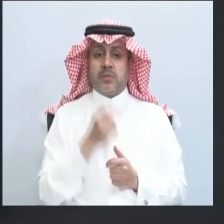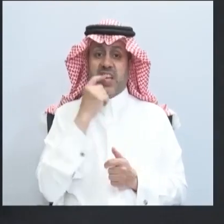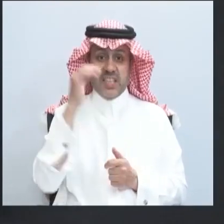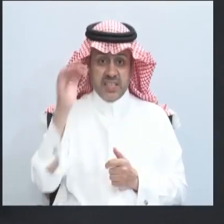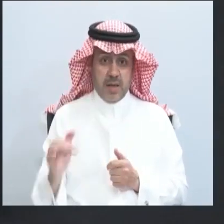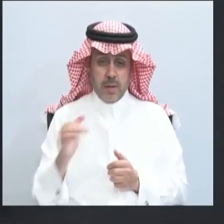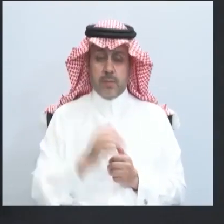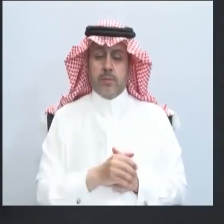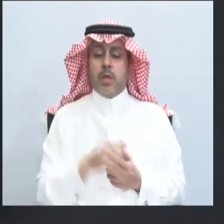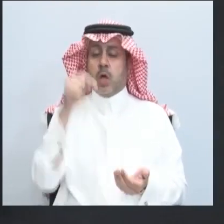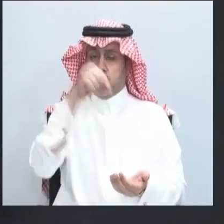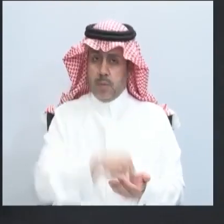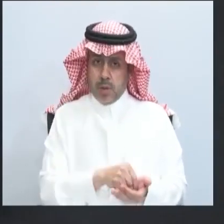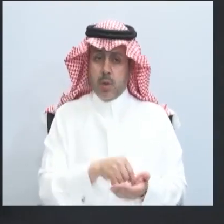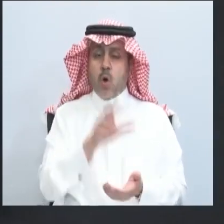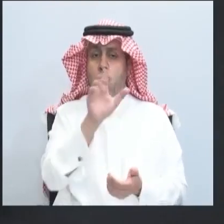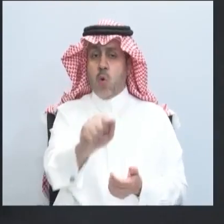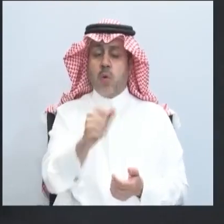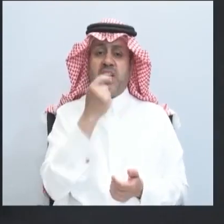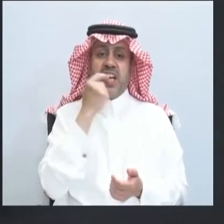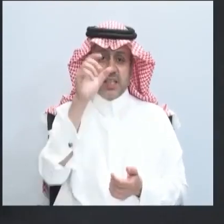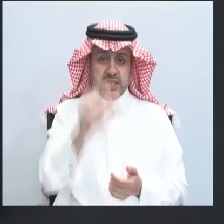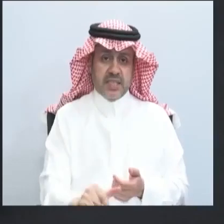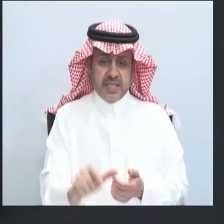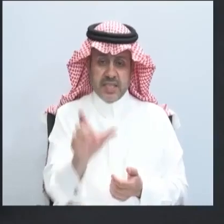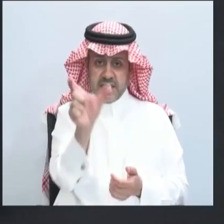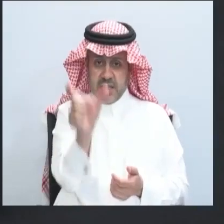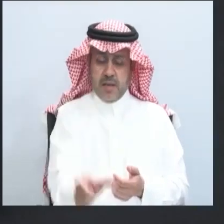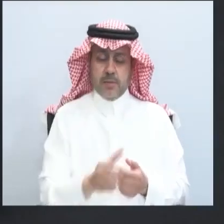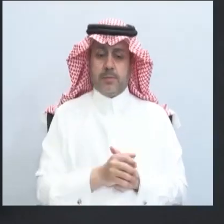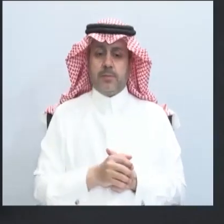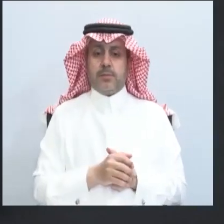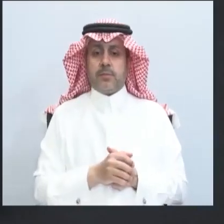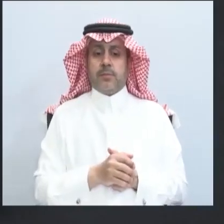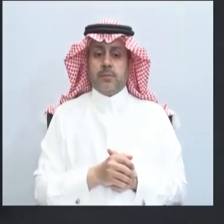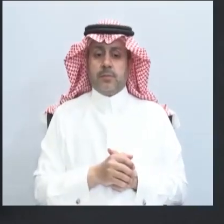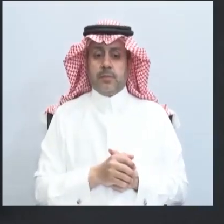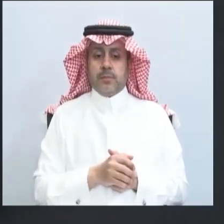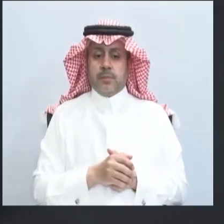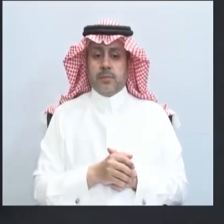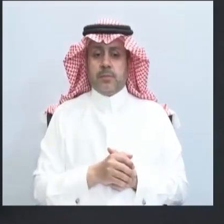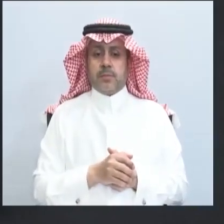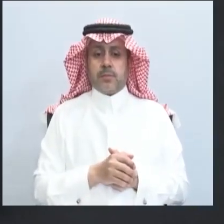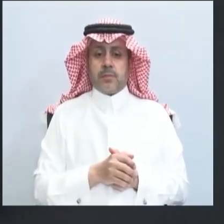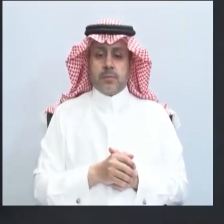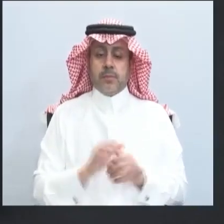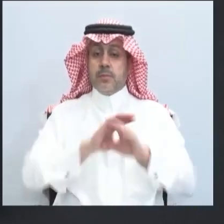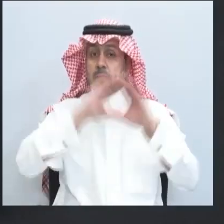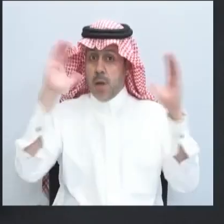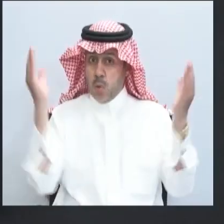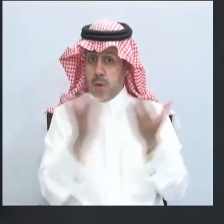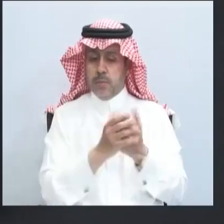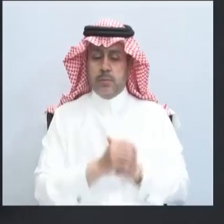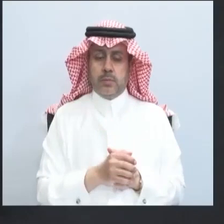صغارا يدخلون ضمن حقوق الصغير فالدين دين شامل حتى هؤلاء